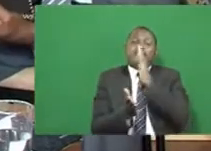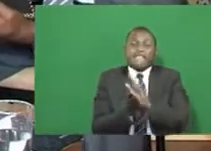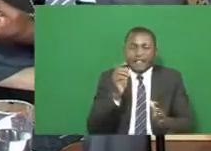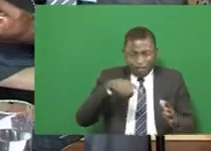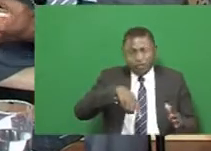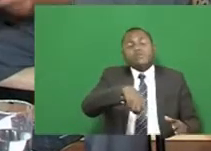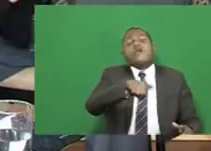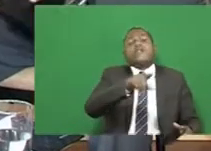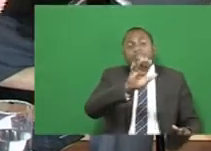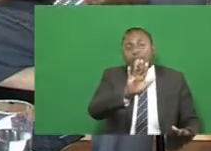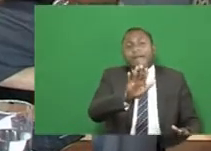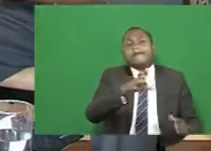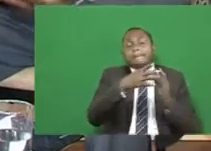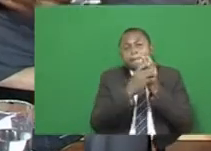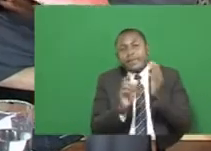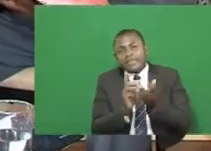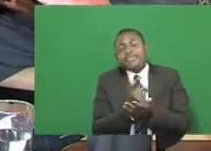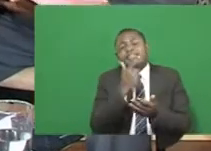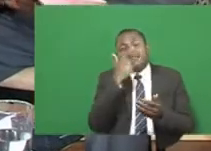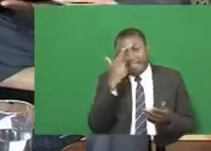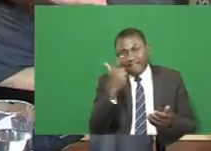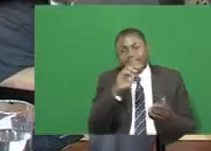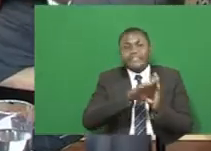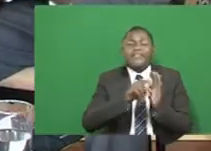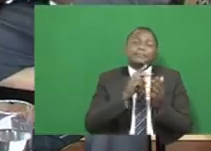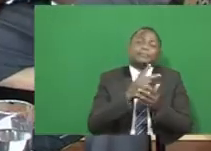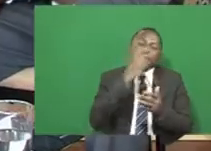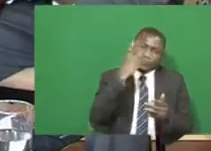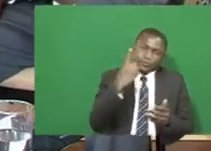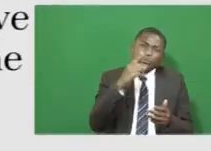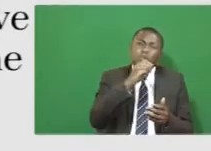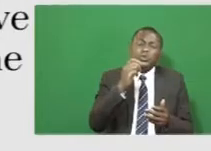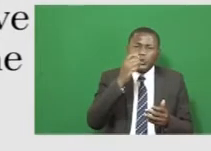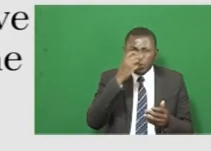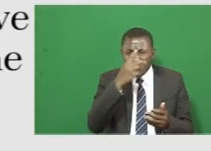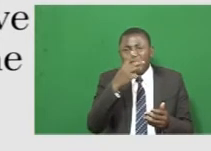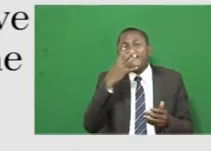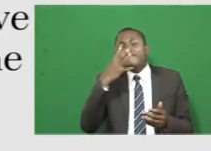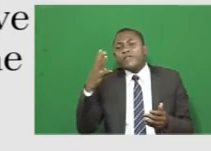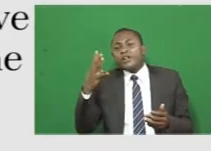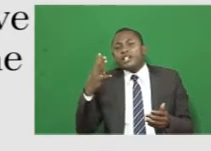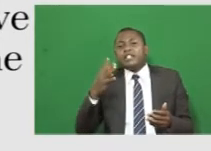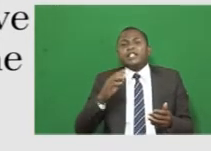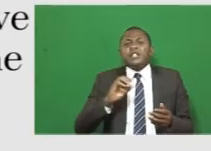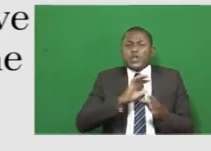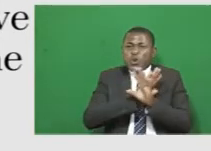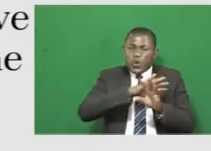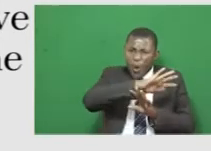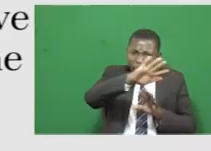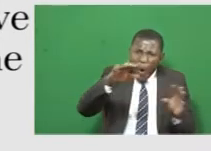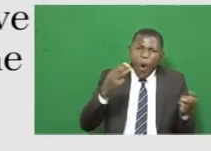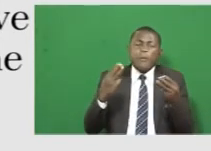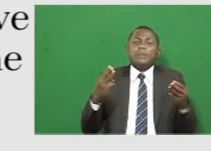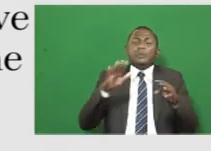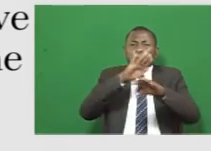pana Mateo 7. Mateo 7 pa 21 kuenda pa 24. Havazi vose vanoti kwandiri ishe ishe